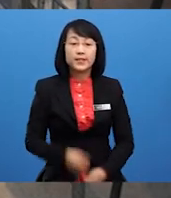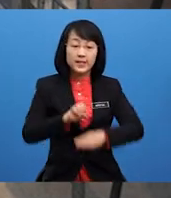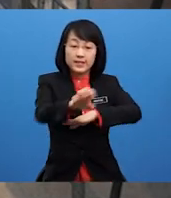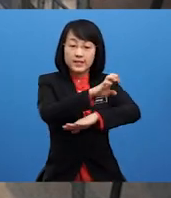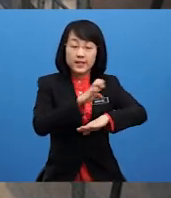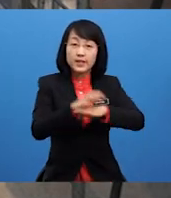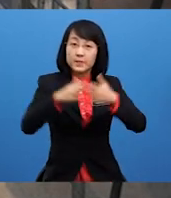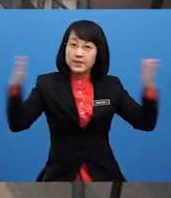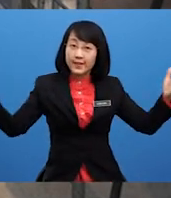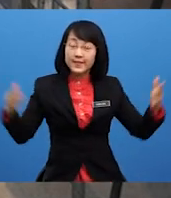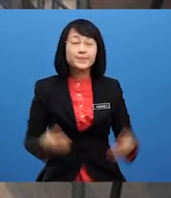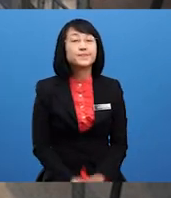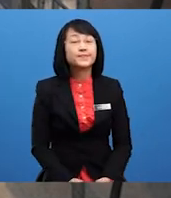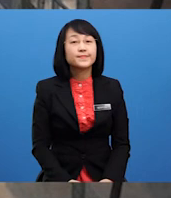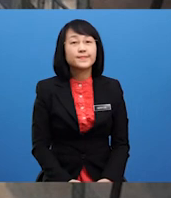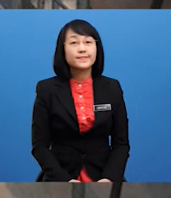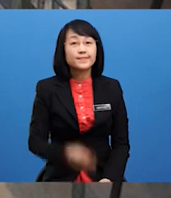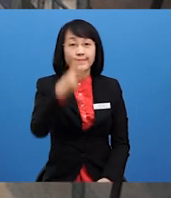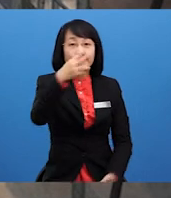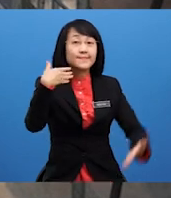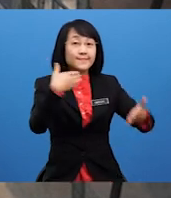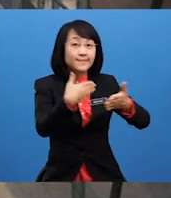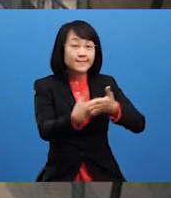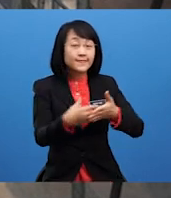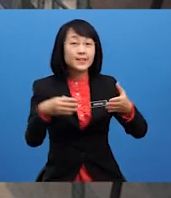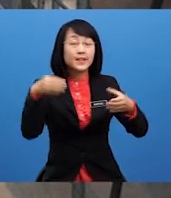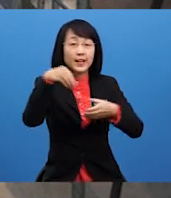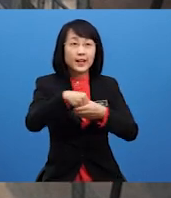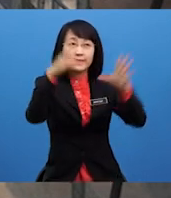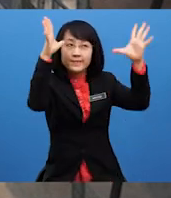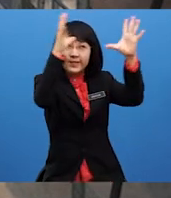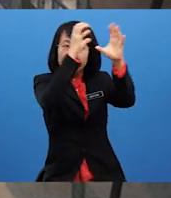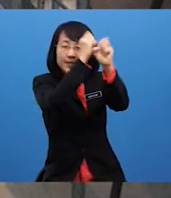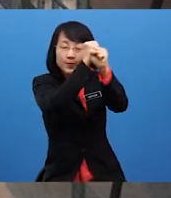sekalian, wah, nampaknya kita telah sampai dalam bahagian kesimpulan.